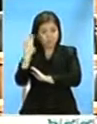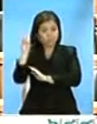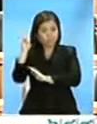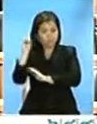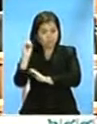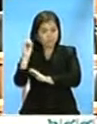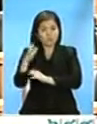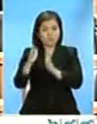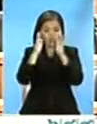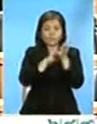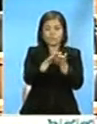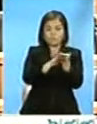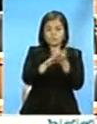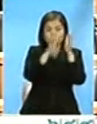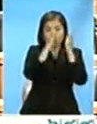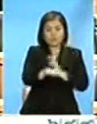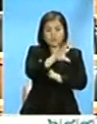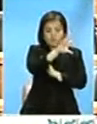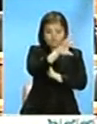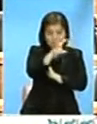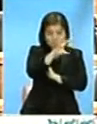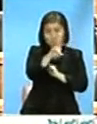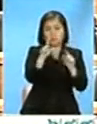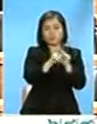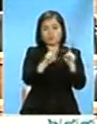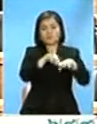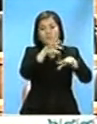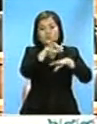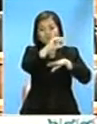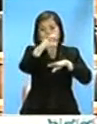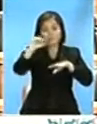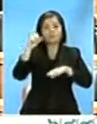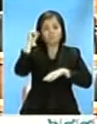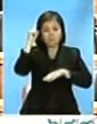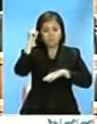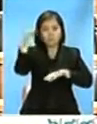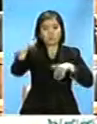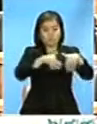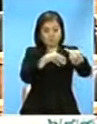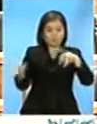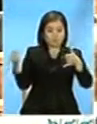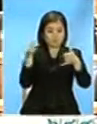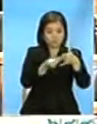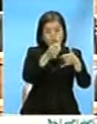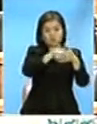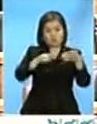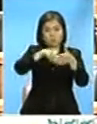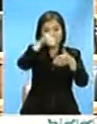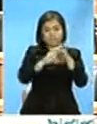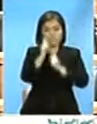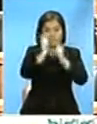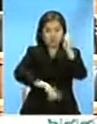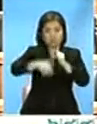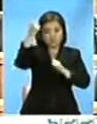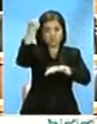ฮะ500ท่าน375กับ125เราต้องเข้าใจประชาชนให้เรามาแล้วแพ้ชนะ4ปีเ